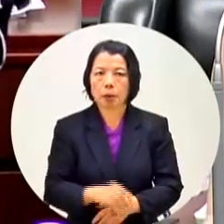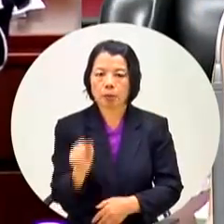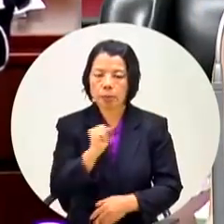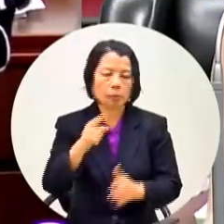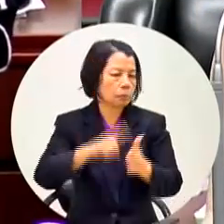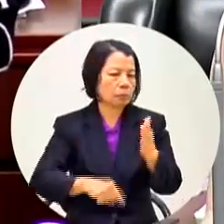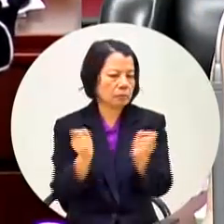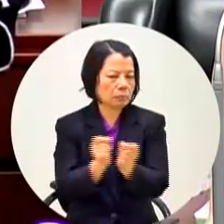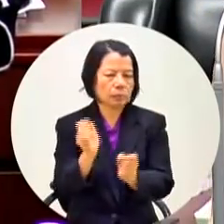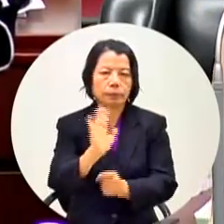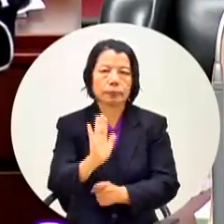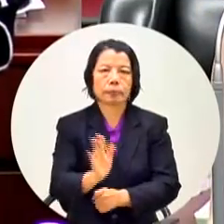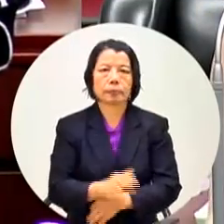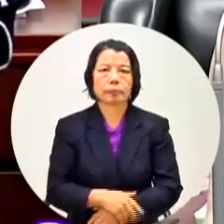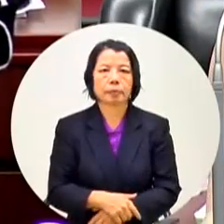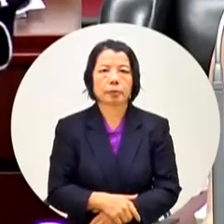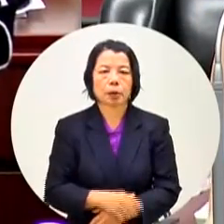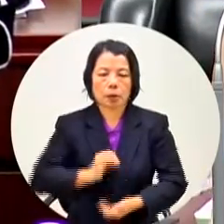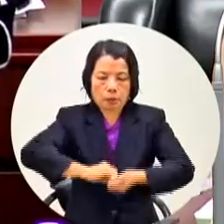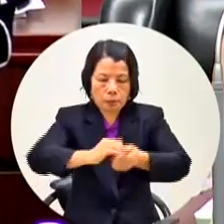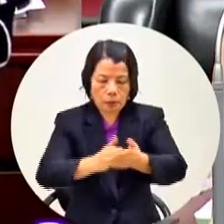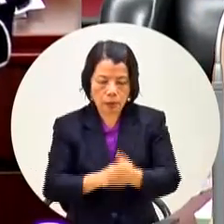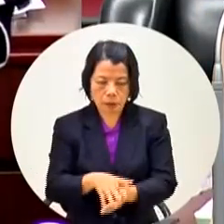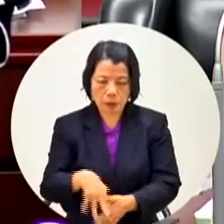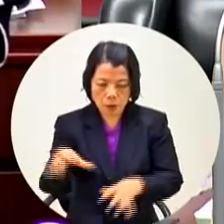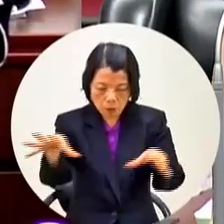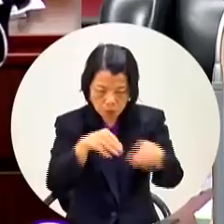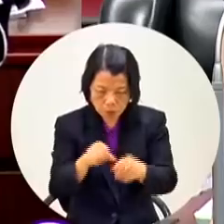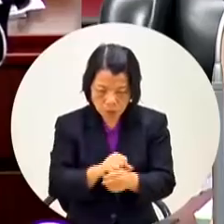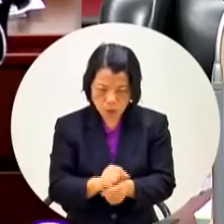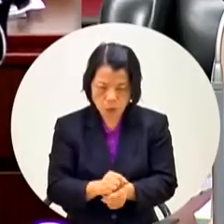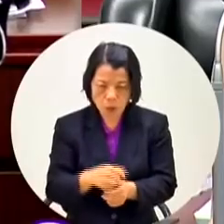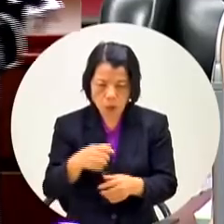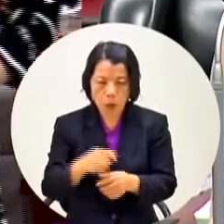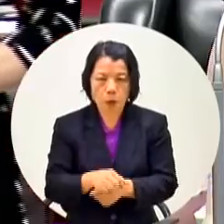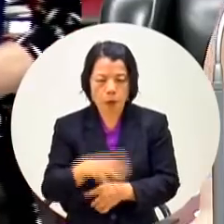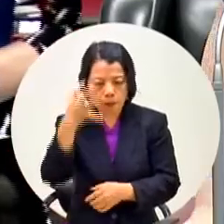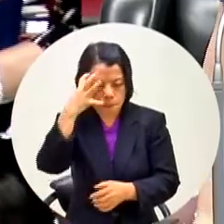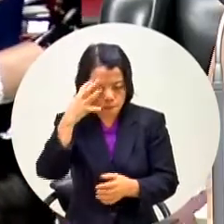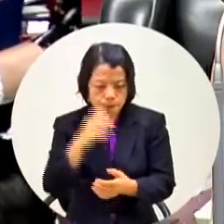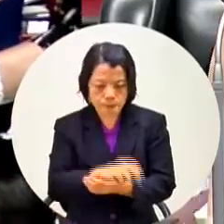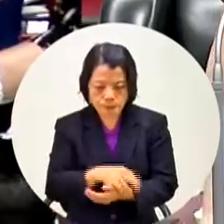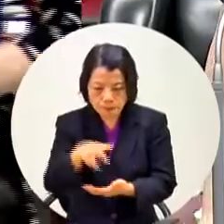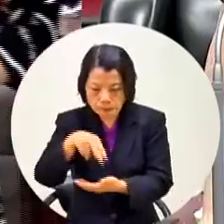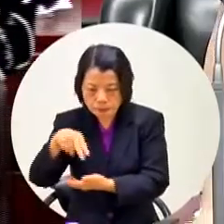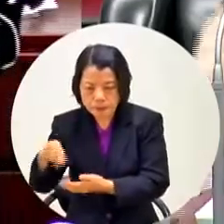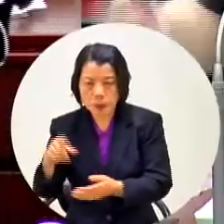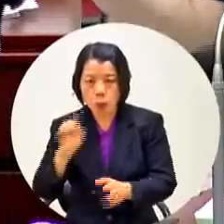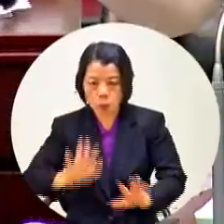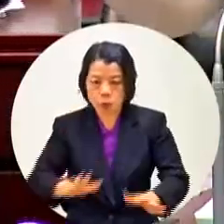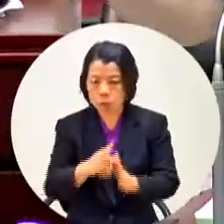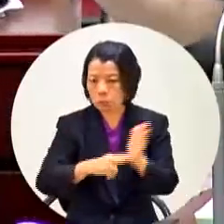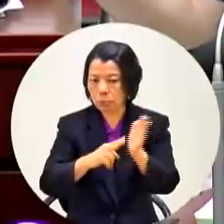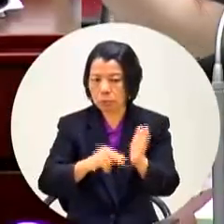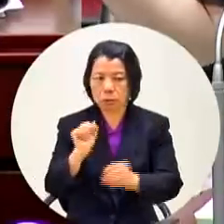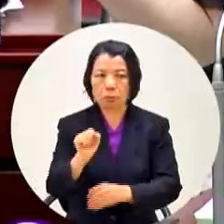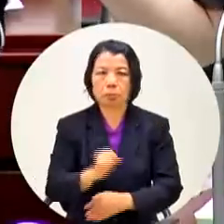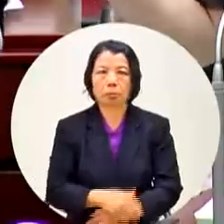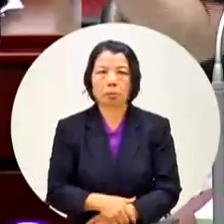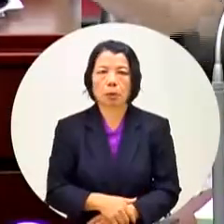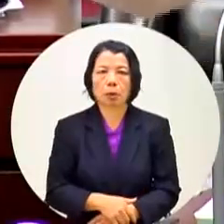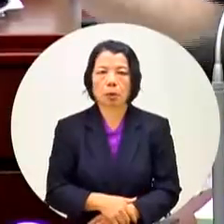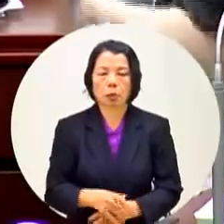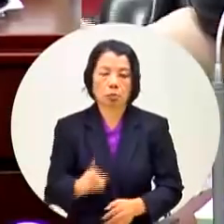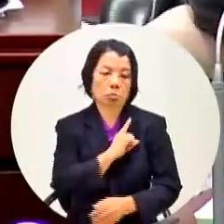参考很多很多资料，所以我就这样下断论，那我就变成独霸了。 好，没关系， 谢谢， 因为我觉